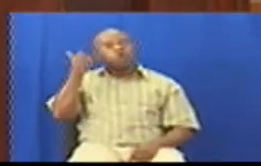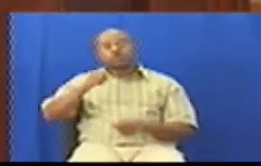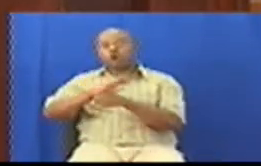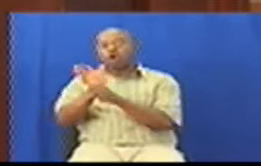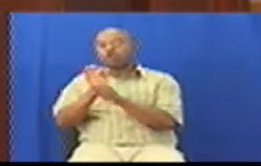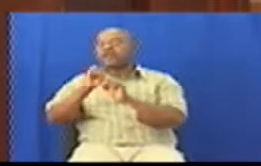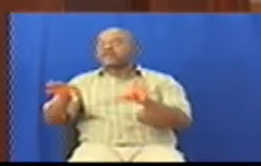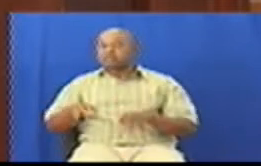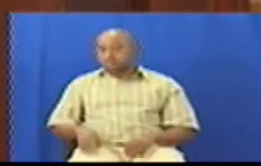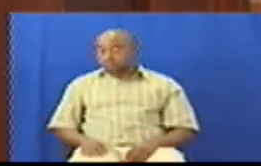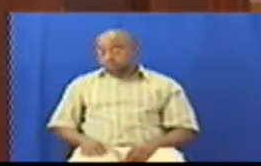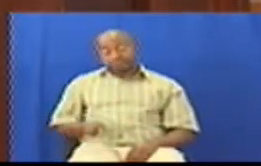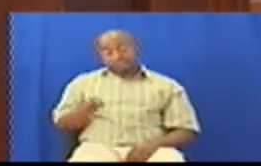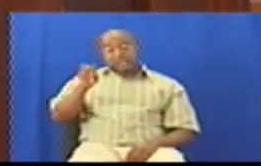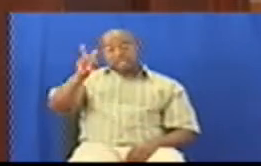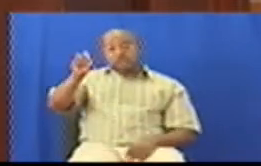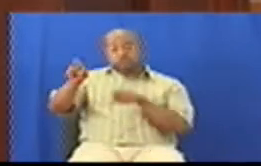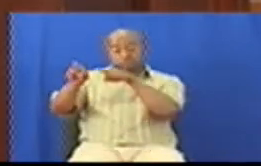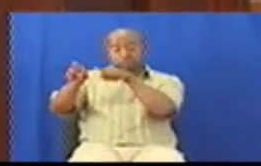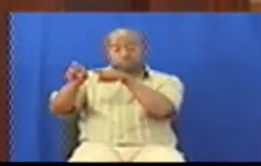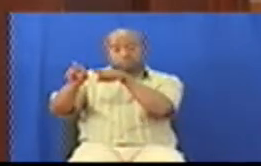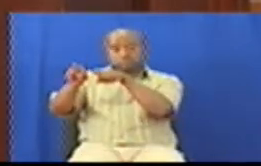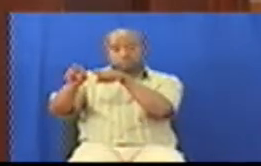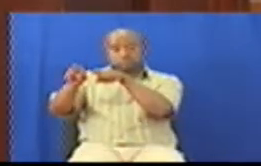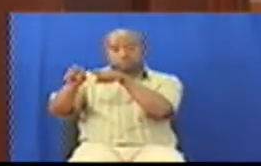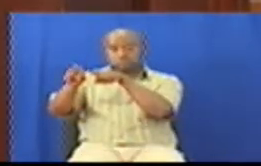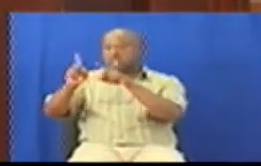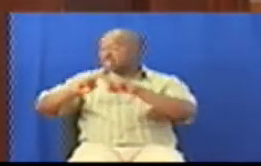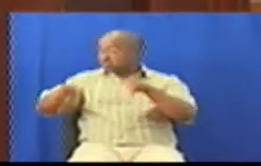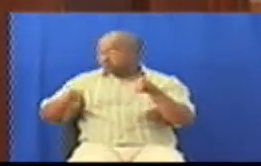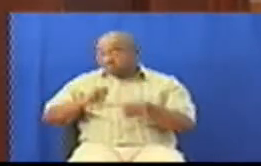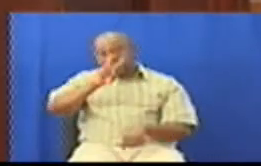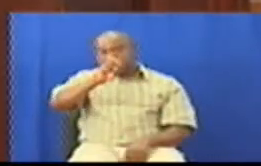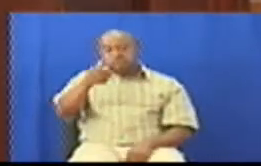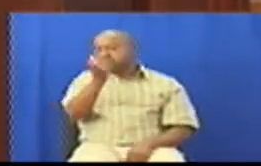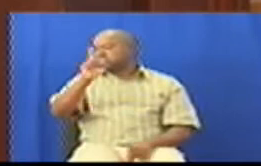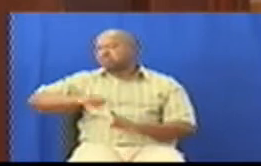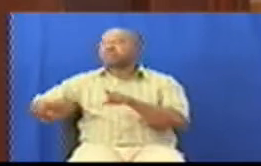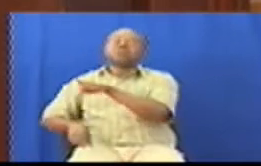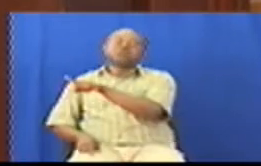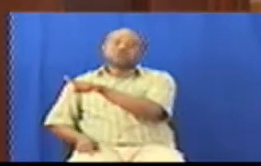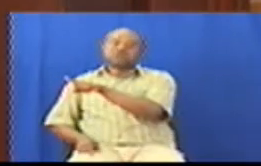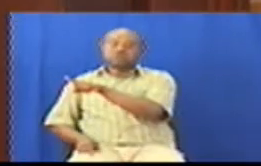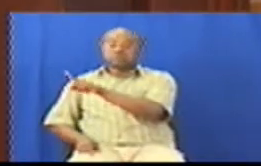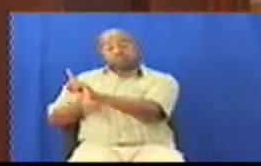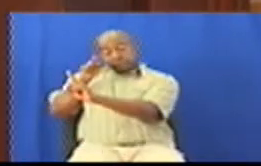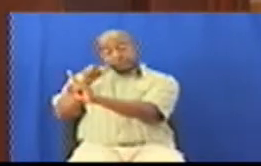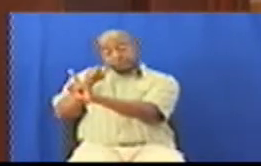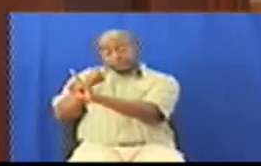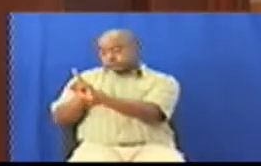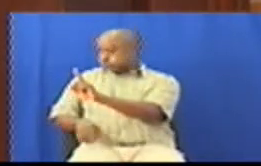Mheshimiwa Spika, kirusi hiki ni tofauti na virusi vingine. Ni kirusi